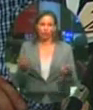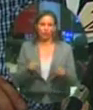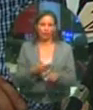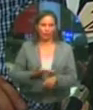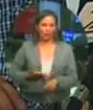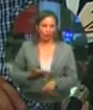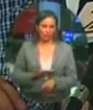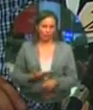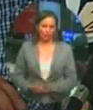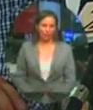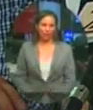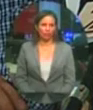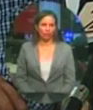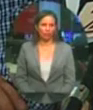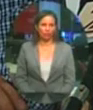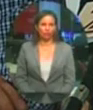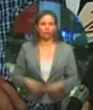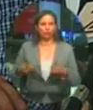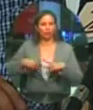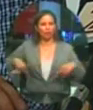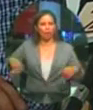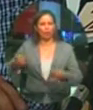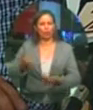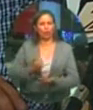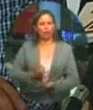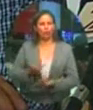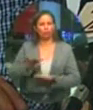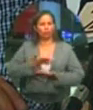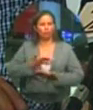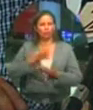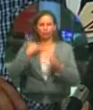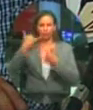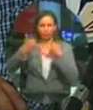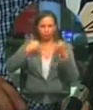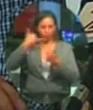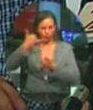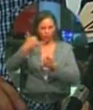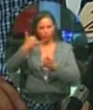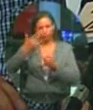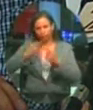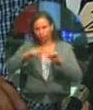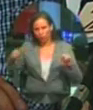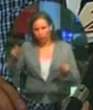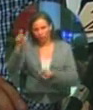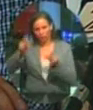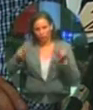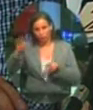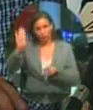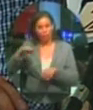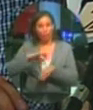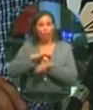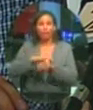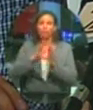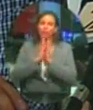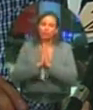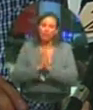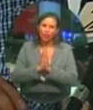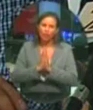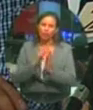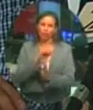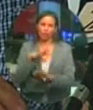אנחנו קיבלנו היום עשרות שיחות מאישי ציבור, ובוודאי מהרופאים, בבקשה שאנחנו נימנע מזה.